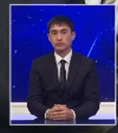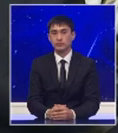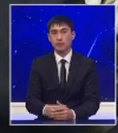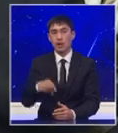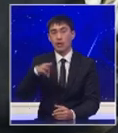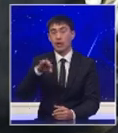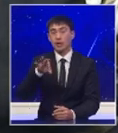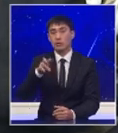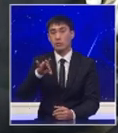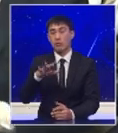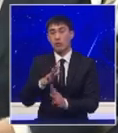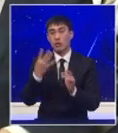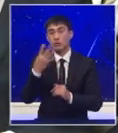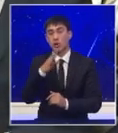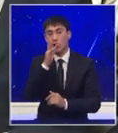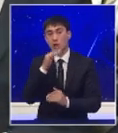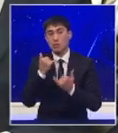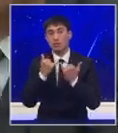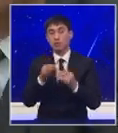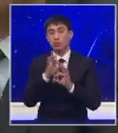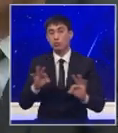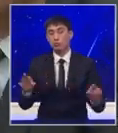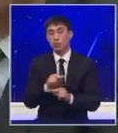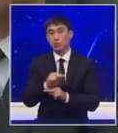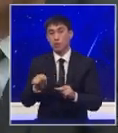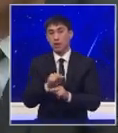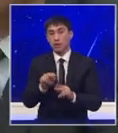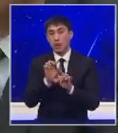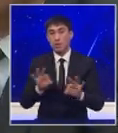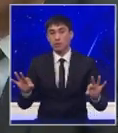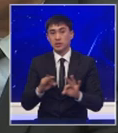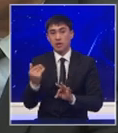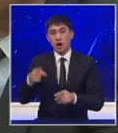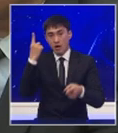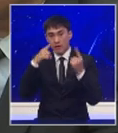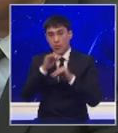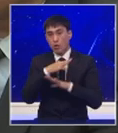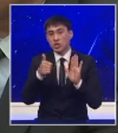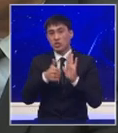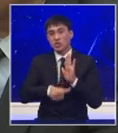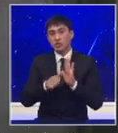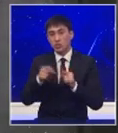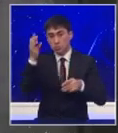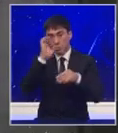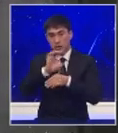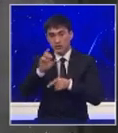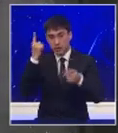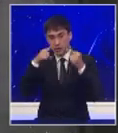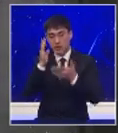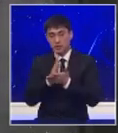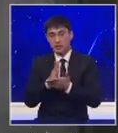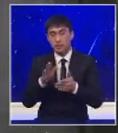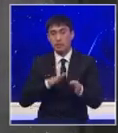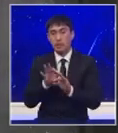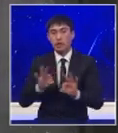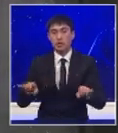Талгат Симбаев более 40 лет посвятил музыке и преподаванию. Композитор является автором более 60 произведений. Их исполняют